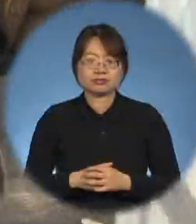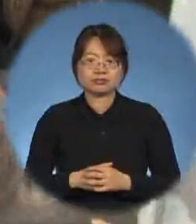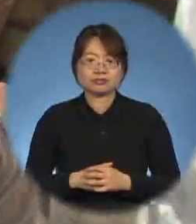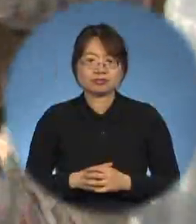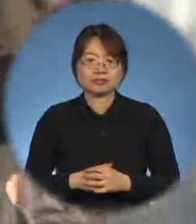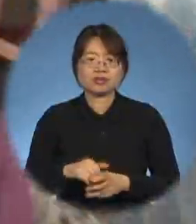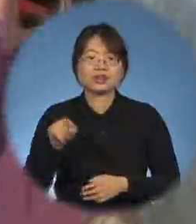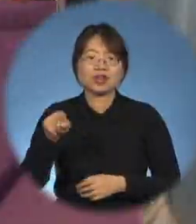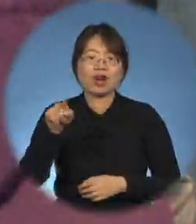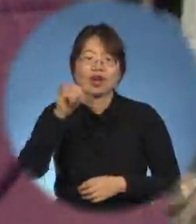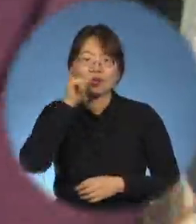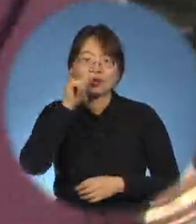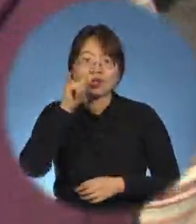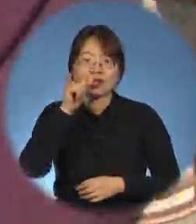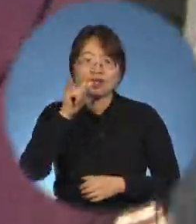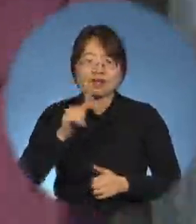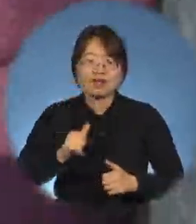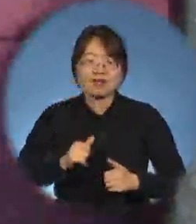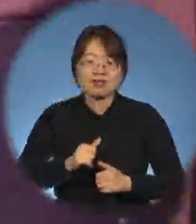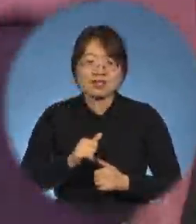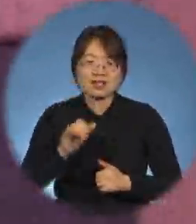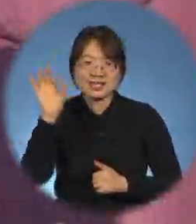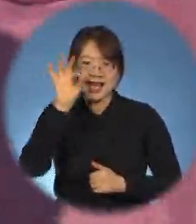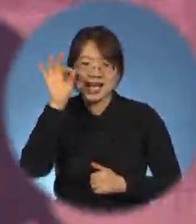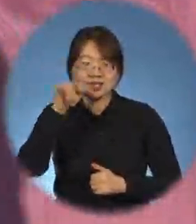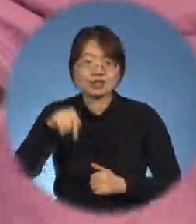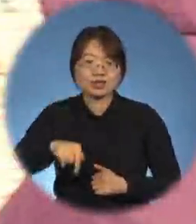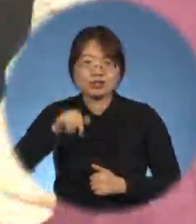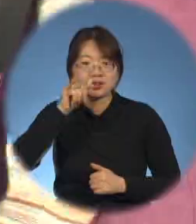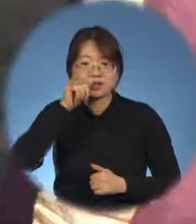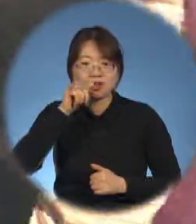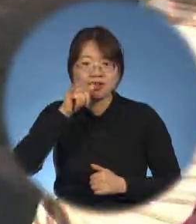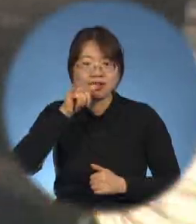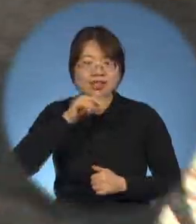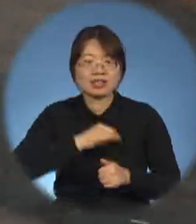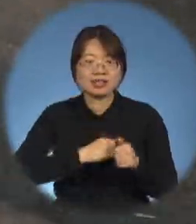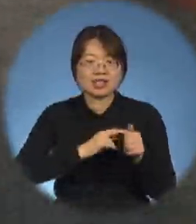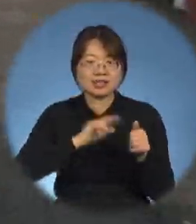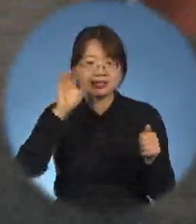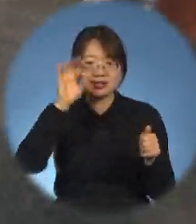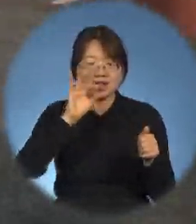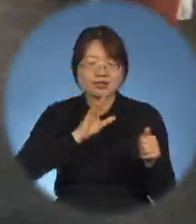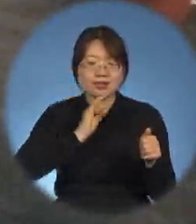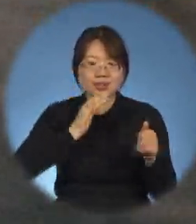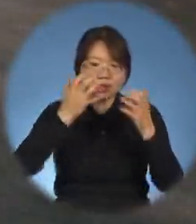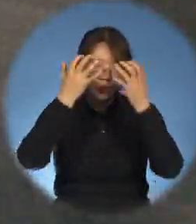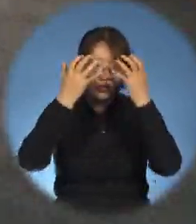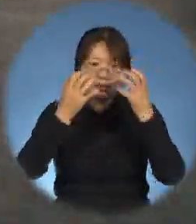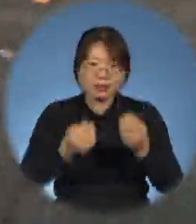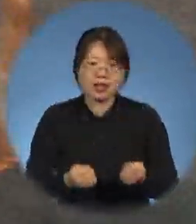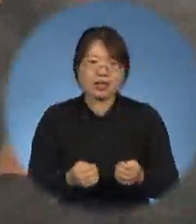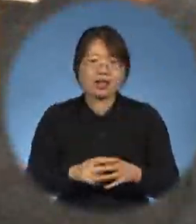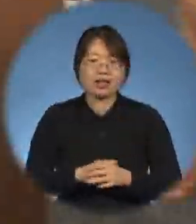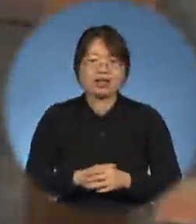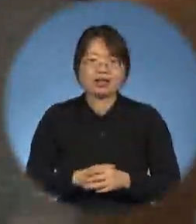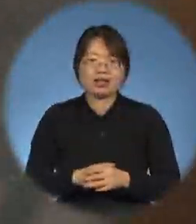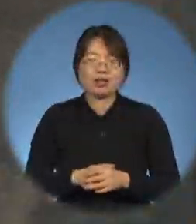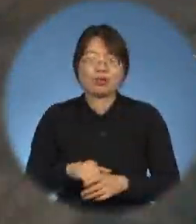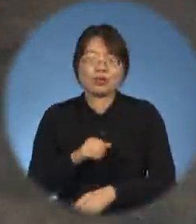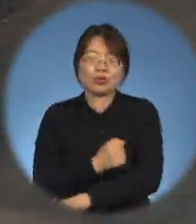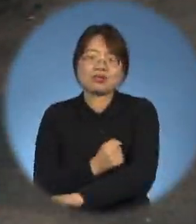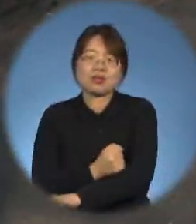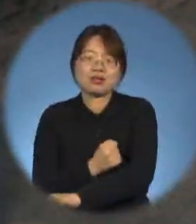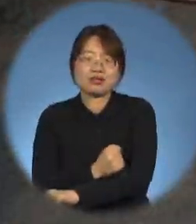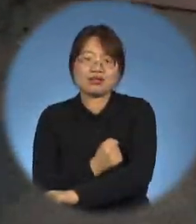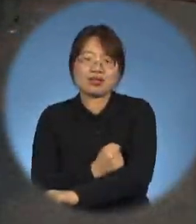어디가 않고 만 봐서 차기를 맞느냐 가인 빠 이거 땀이 차기 라운 약 10년 앞을 향하여 역과 넣어봤어요